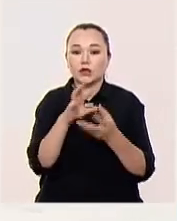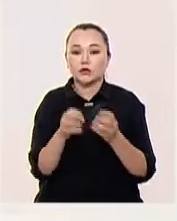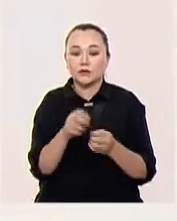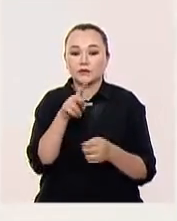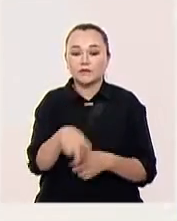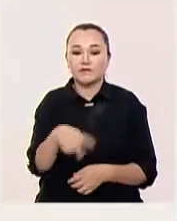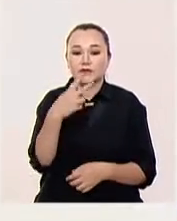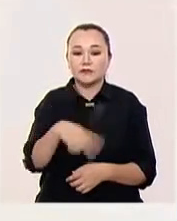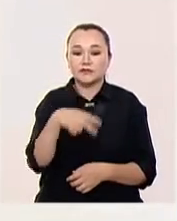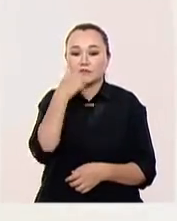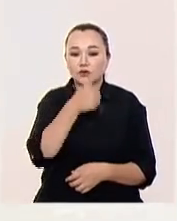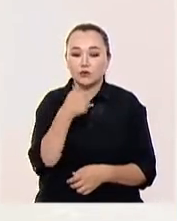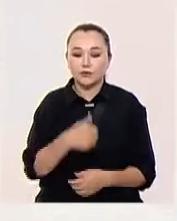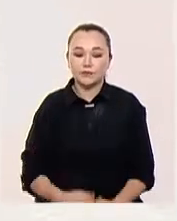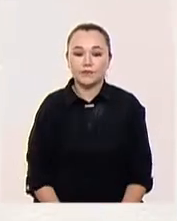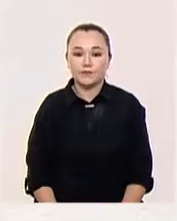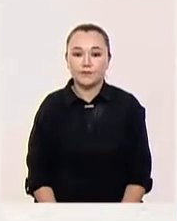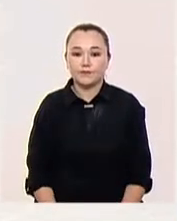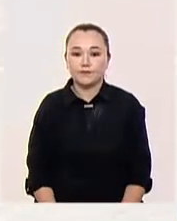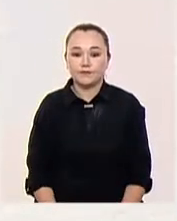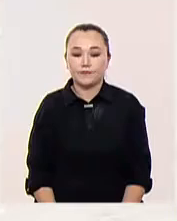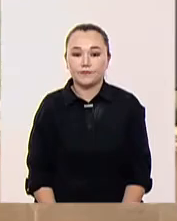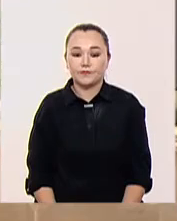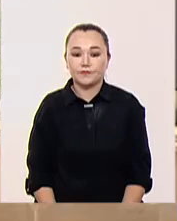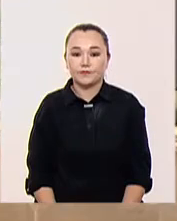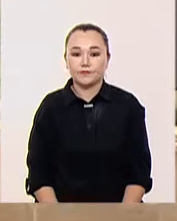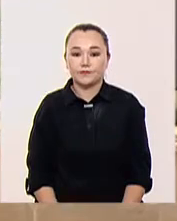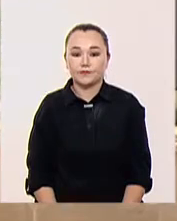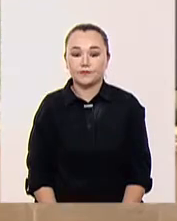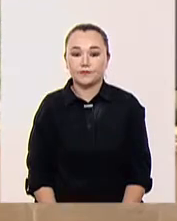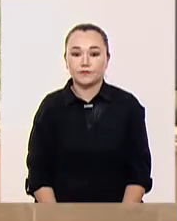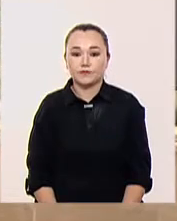1020 года анастасия новикова драном зив абзал пробегов информбюро туркестан